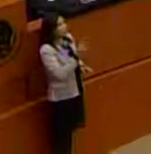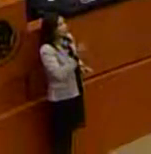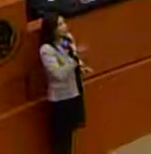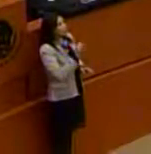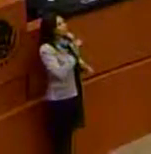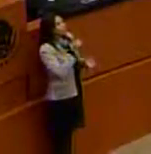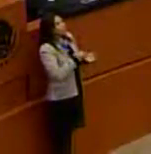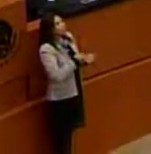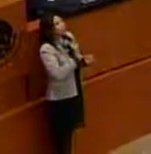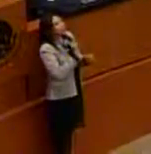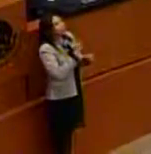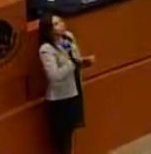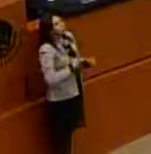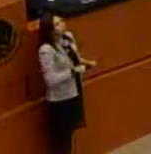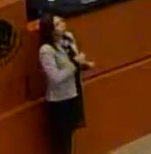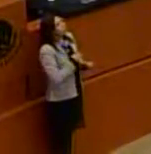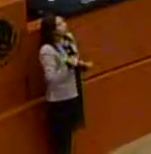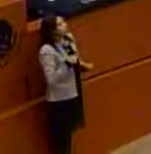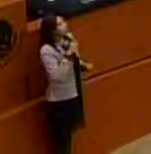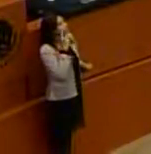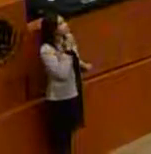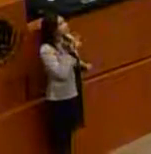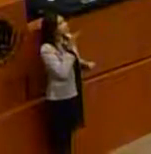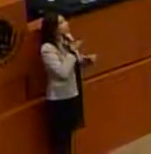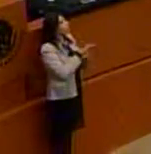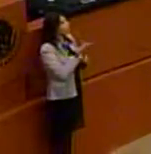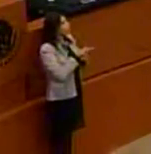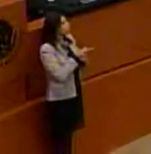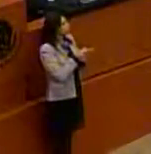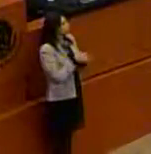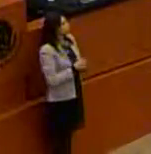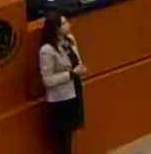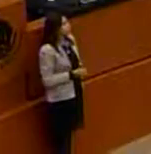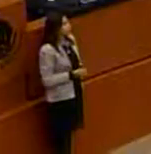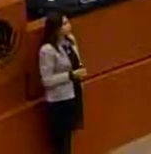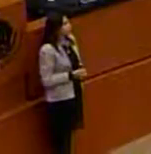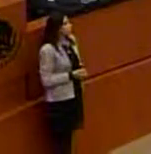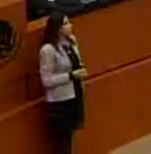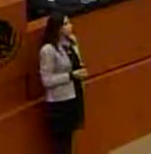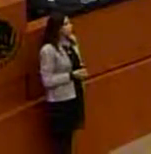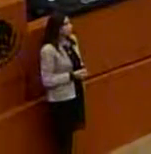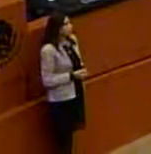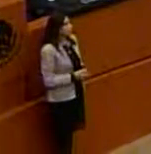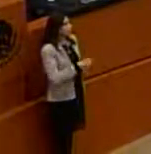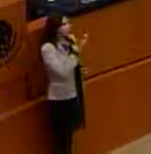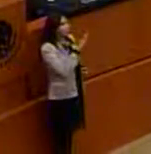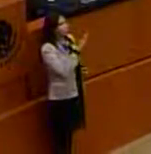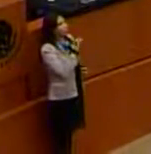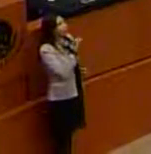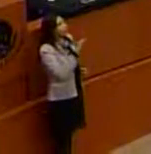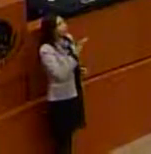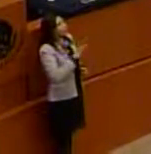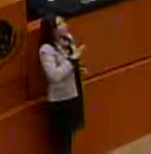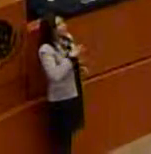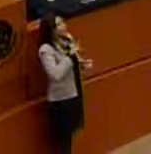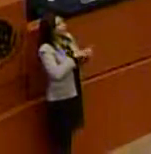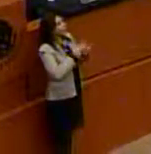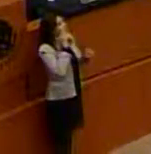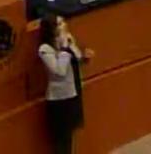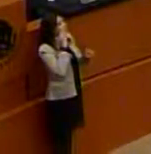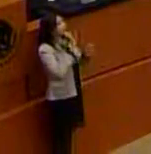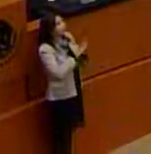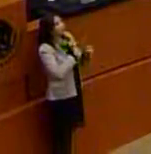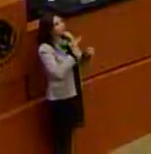que par la taxation du travail, il n'est pas un facteur de démantèlement, mais au contraire une nouvelle ligne de défense durable des droits